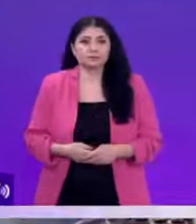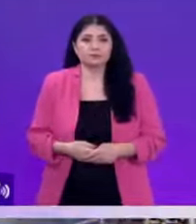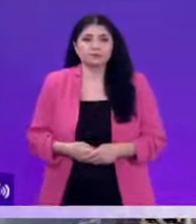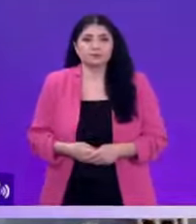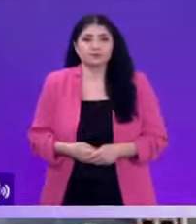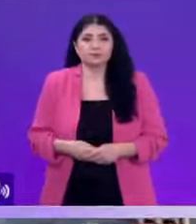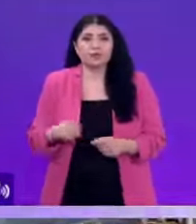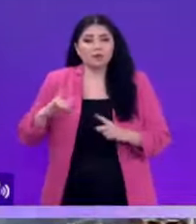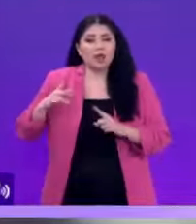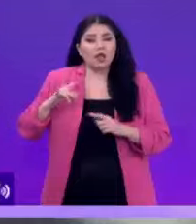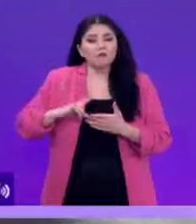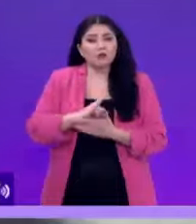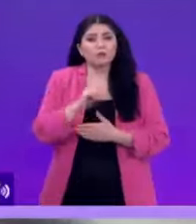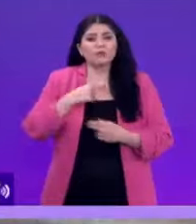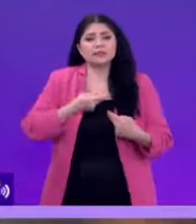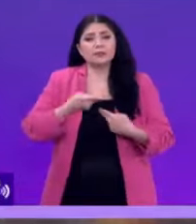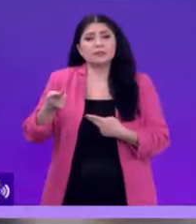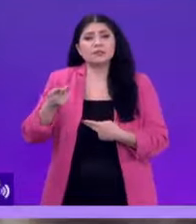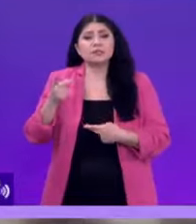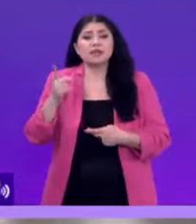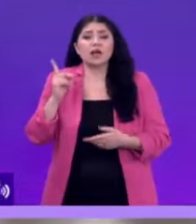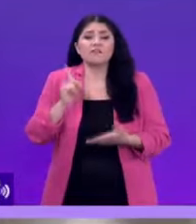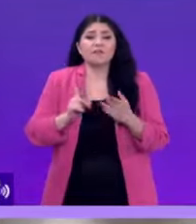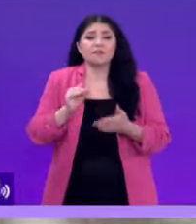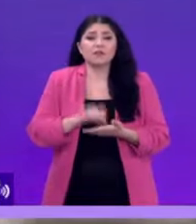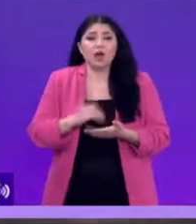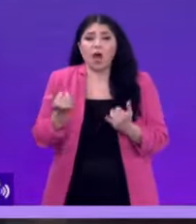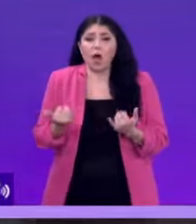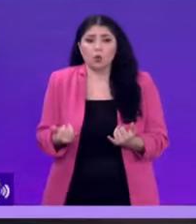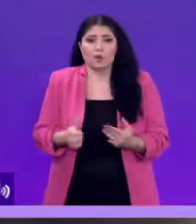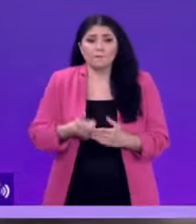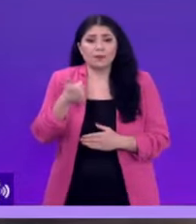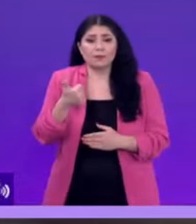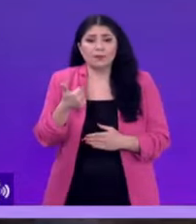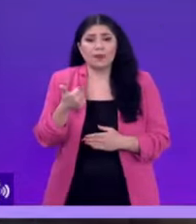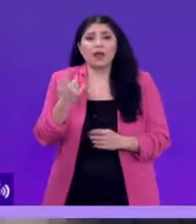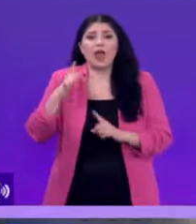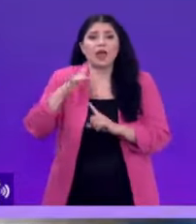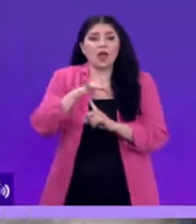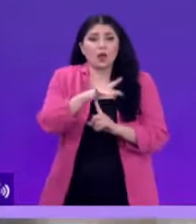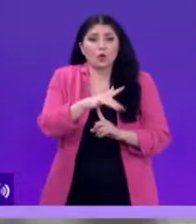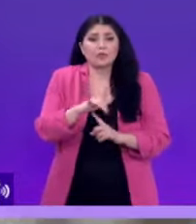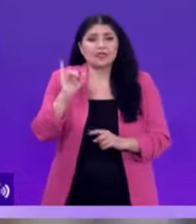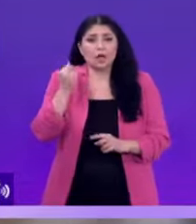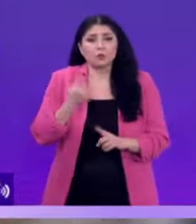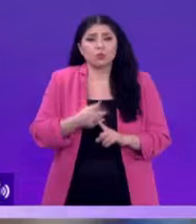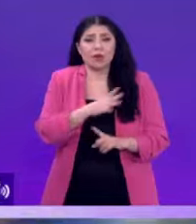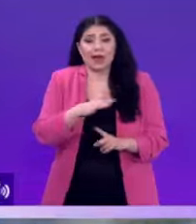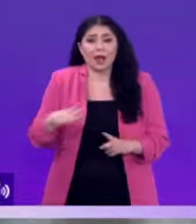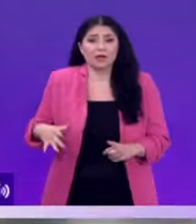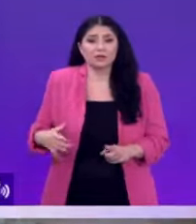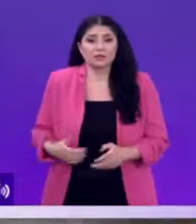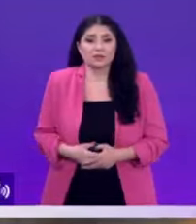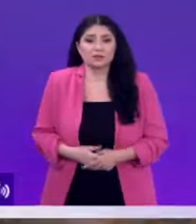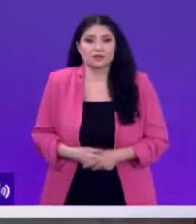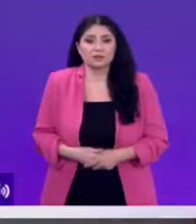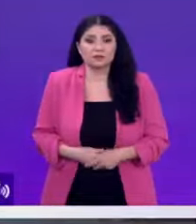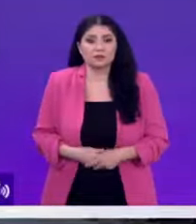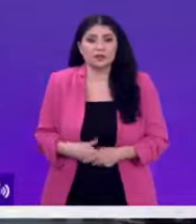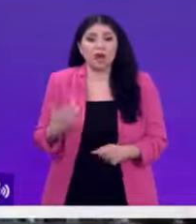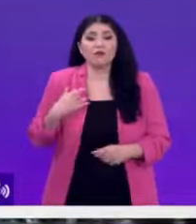pot fi trimise rapid acolo la nevoie. La acest moment, primele două mijloace aeriene sunt Iașul și Galați, care au fost